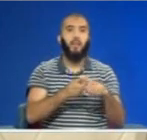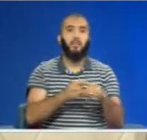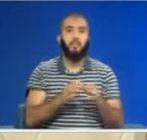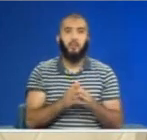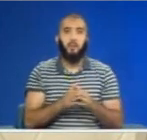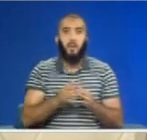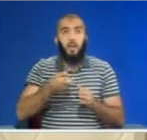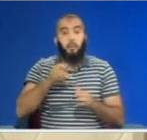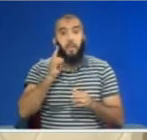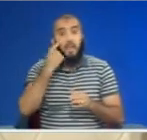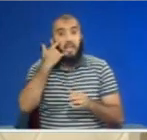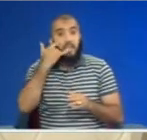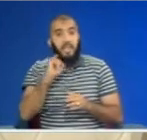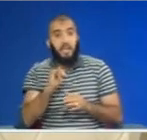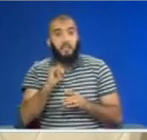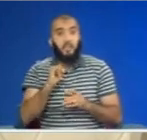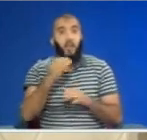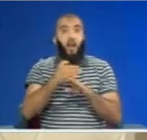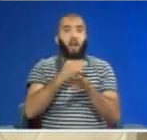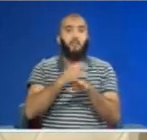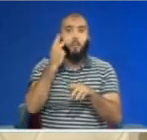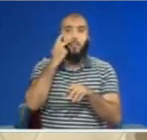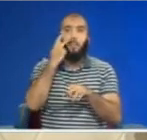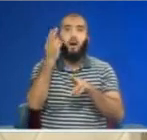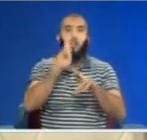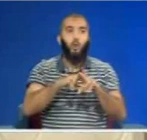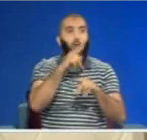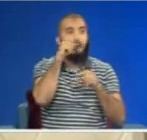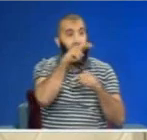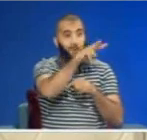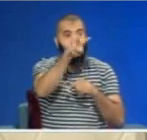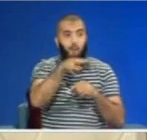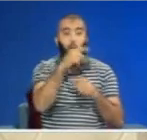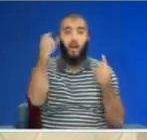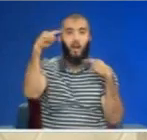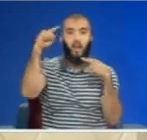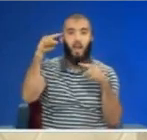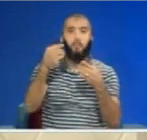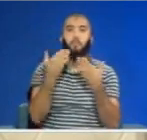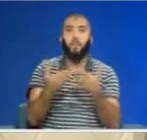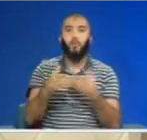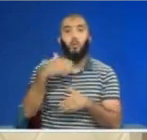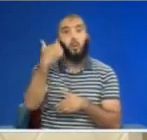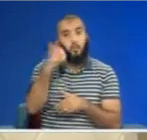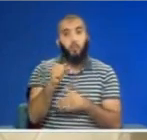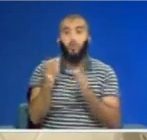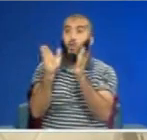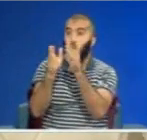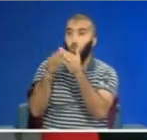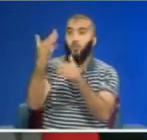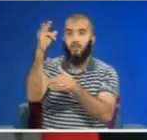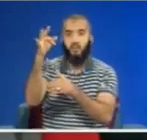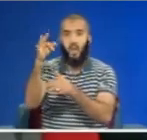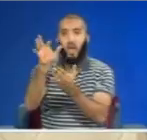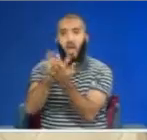أن تعترضوا وأن تطلبوا من أخيكم هذا الذي تسلم أرضا كبيرة وصالحة أن يعيد الأرض وأن تعيدوا كل